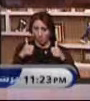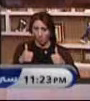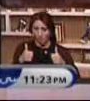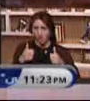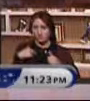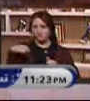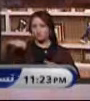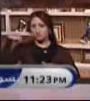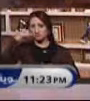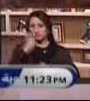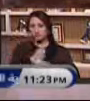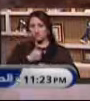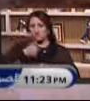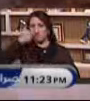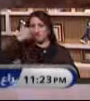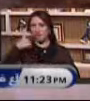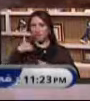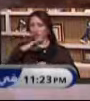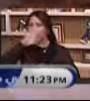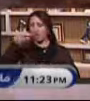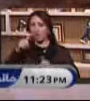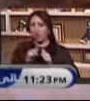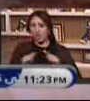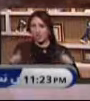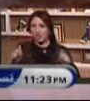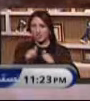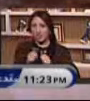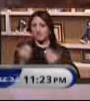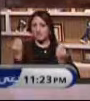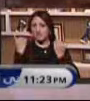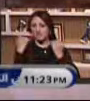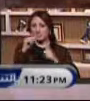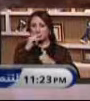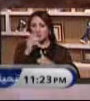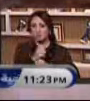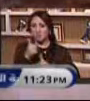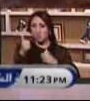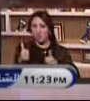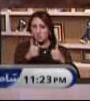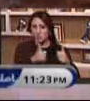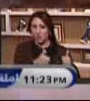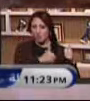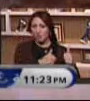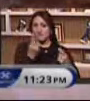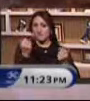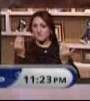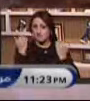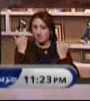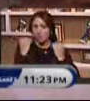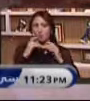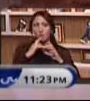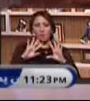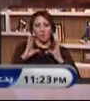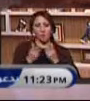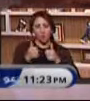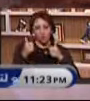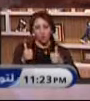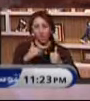منصب اجتماعي، شايف عندي عزوة، عائلة، أولاد، زوجة، الأمور شبه مستقرة، منغصات الحياة،